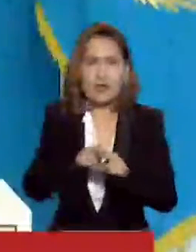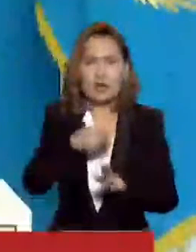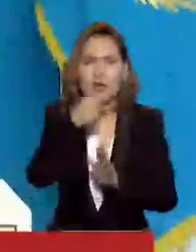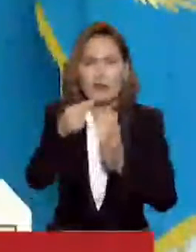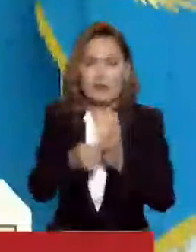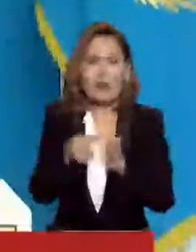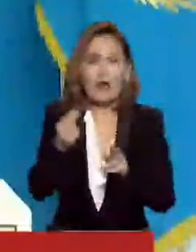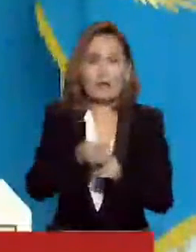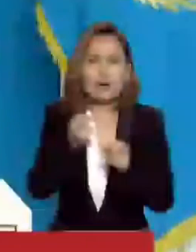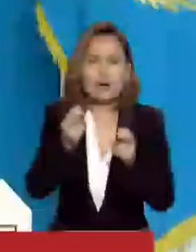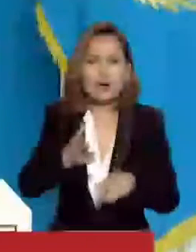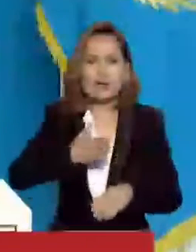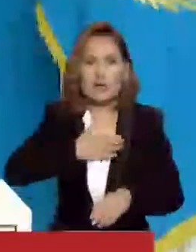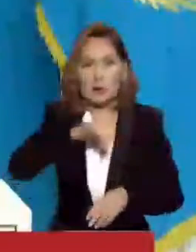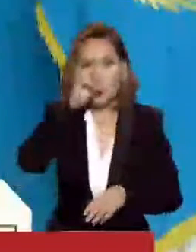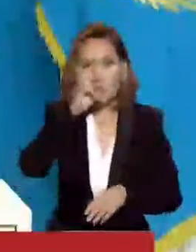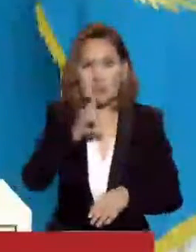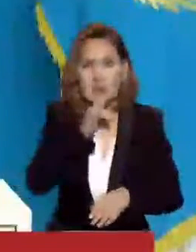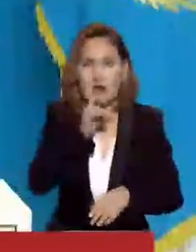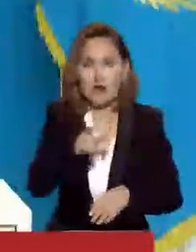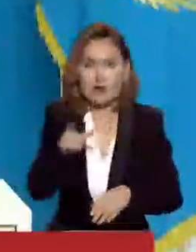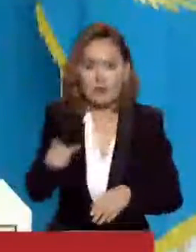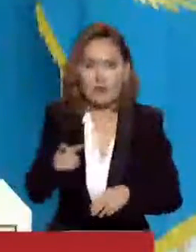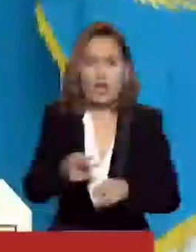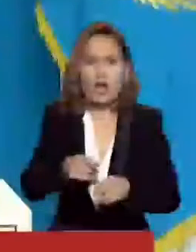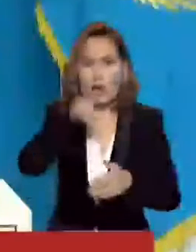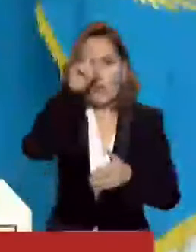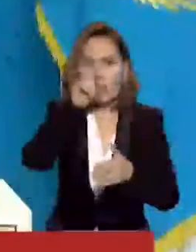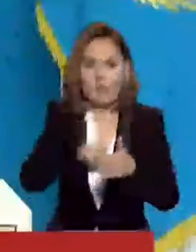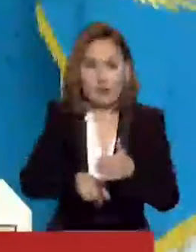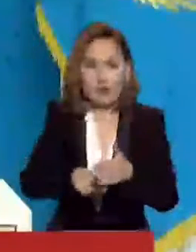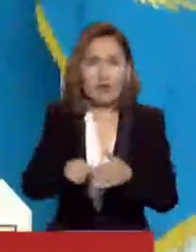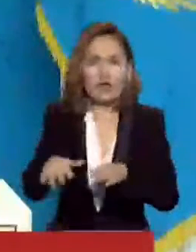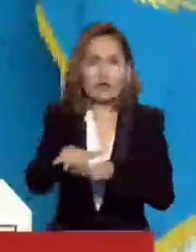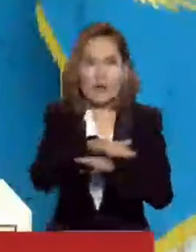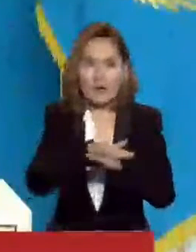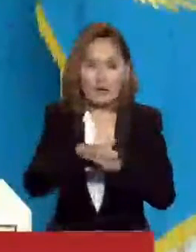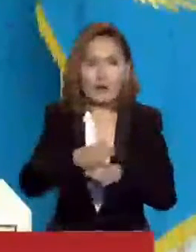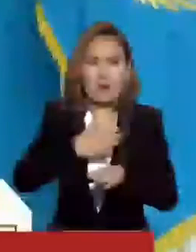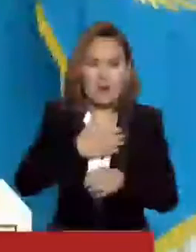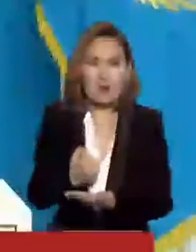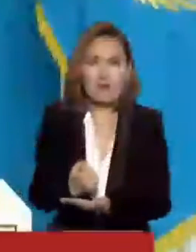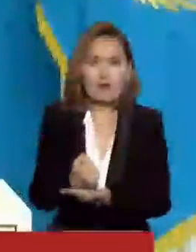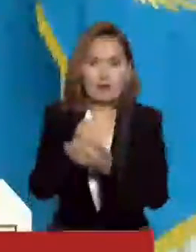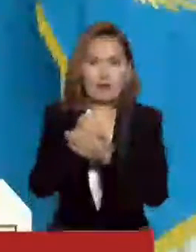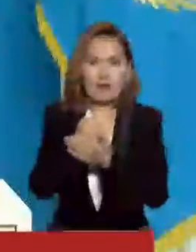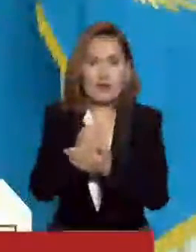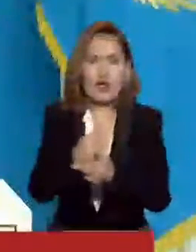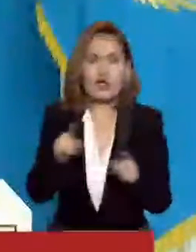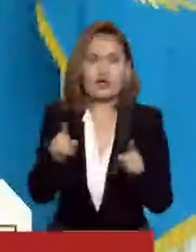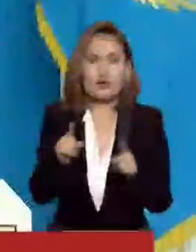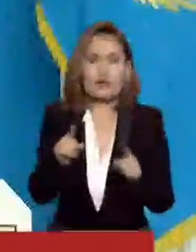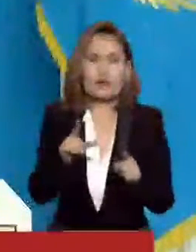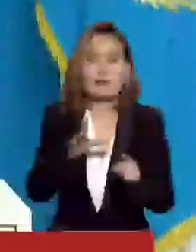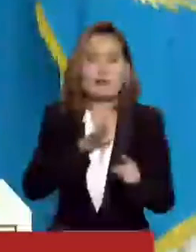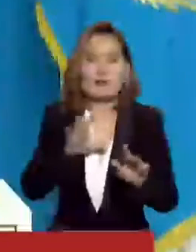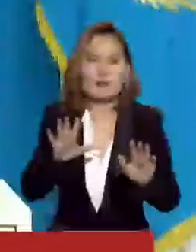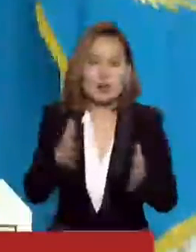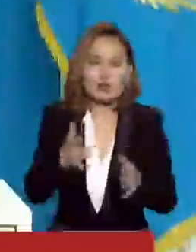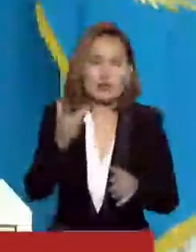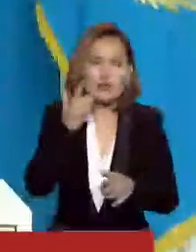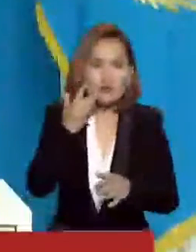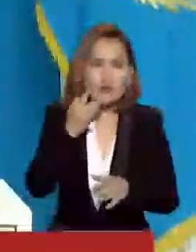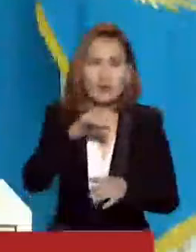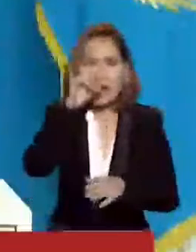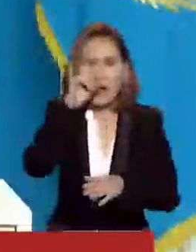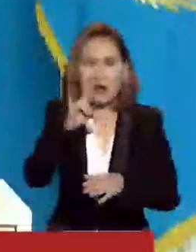и безопасности нашего государства. Уверен, народ меня поддержит. Что бы ни было, я буду